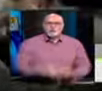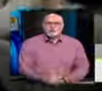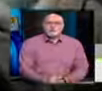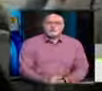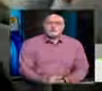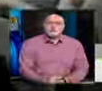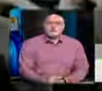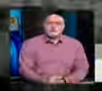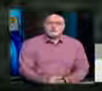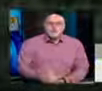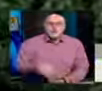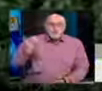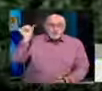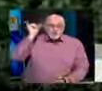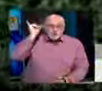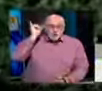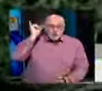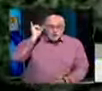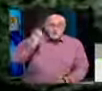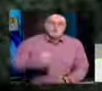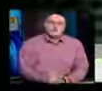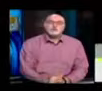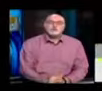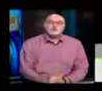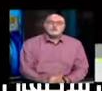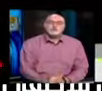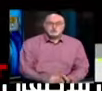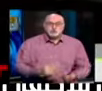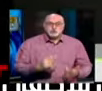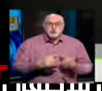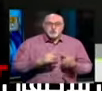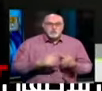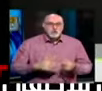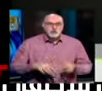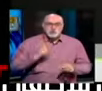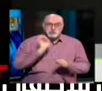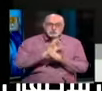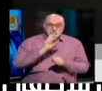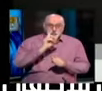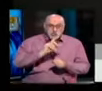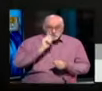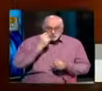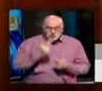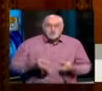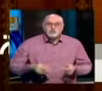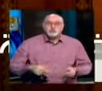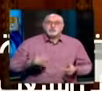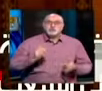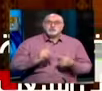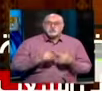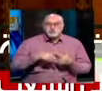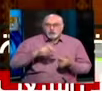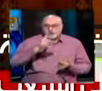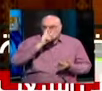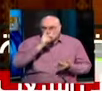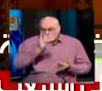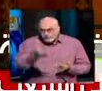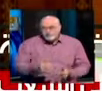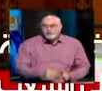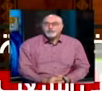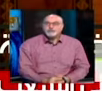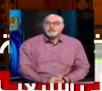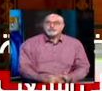المغرب أو مملكة المخدرات وانتهاكات حقوق الإنسان والاستغلال الجنسي للأطفال هي المرادف أيضا